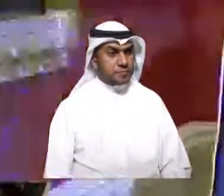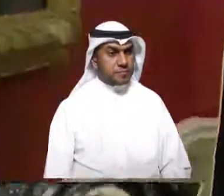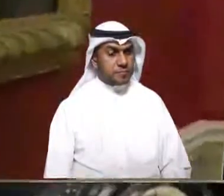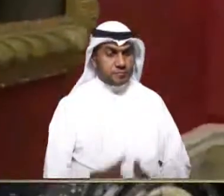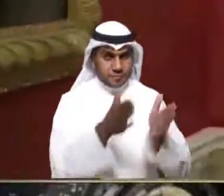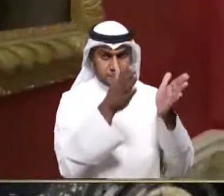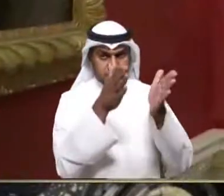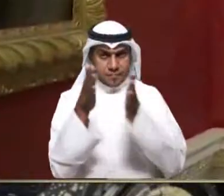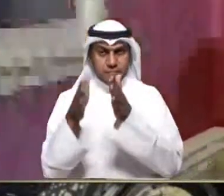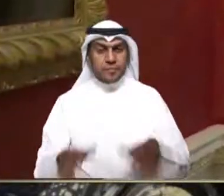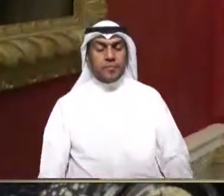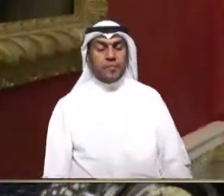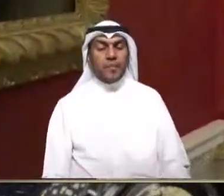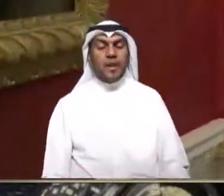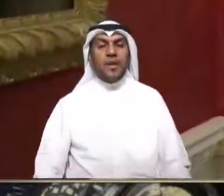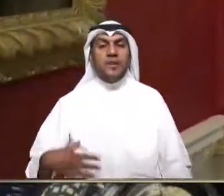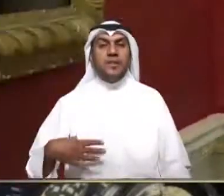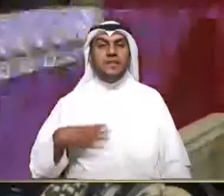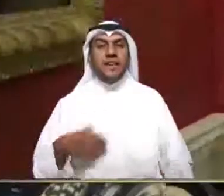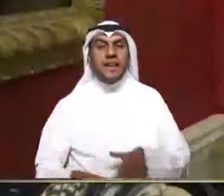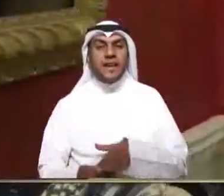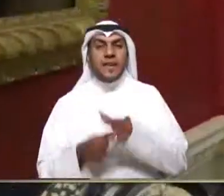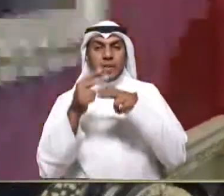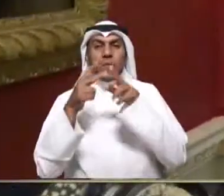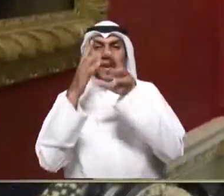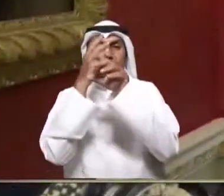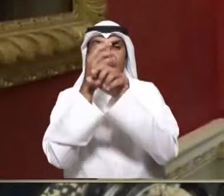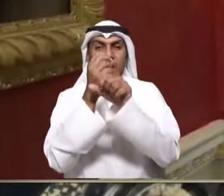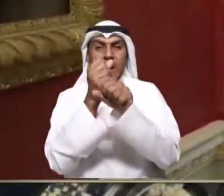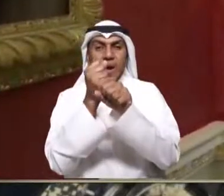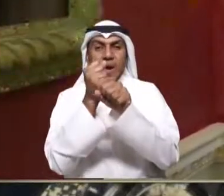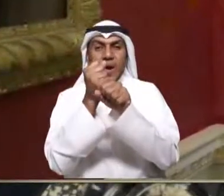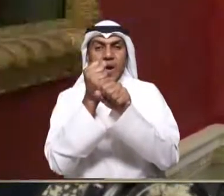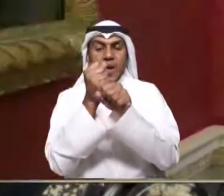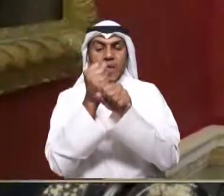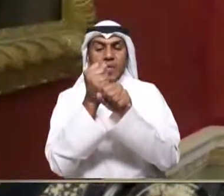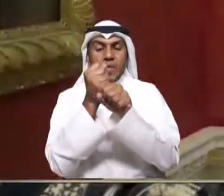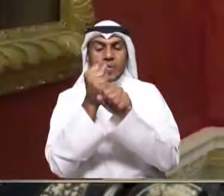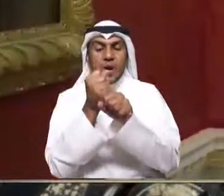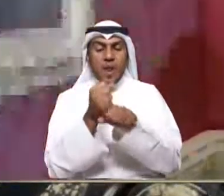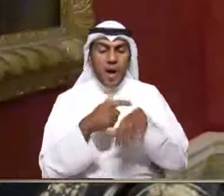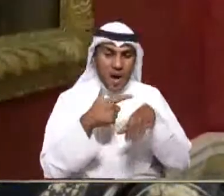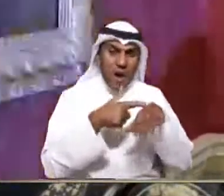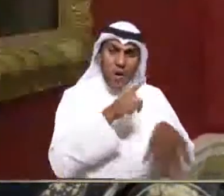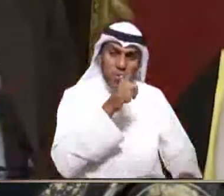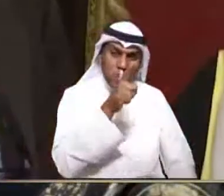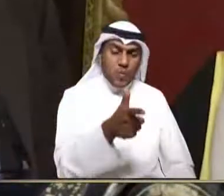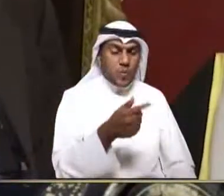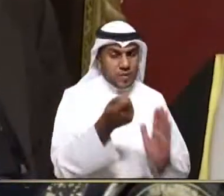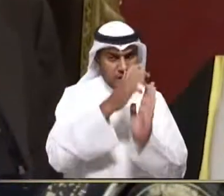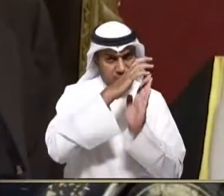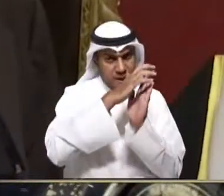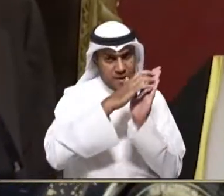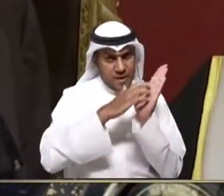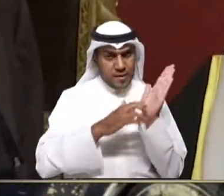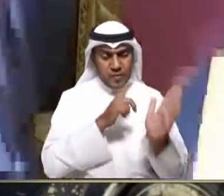رسالة رسمية من سمو أمير البلاد الشيخ صباح الأحمد الجابر الصباح حفظه الله ورعاه لرئيسة مجلس الوزراء البريطانية تريزا